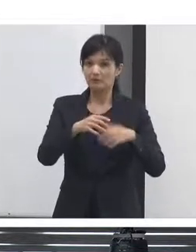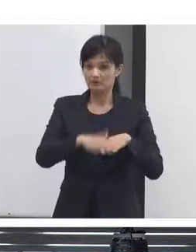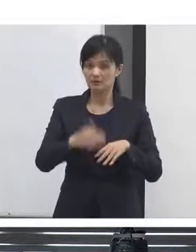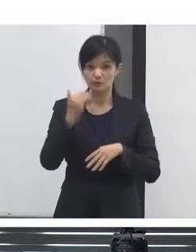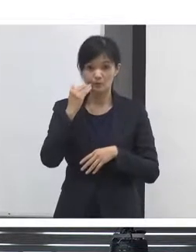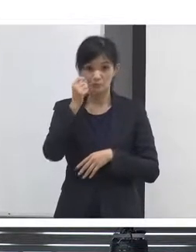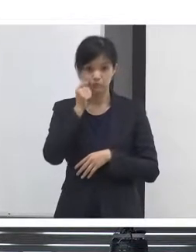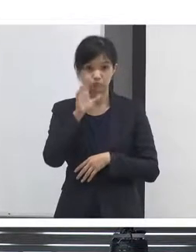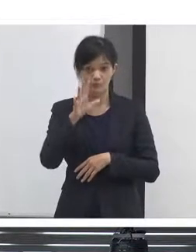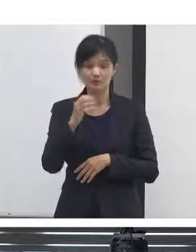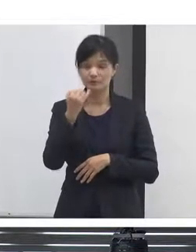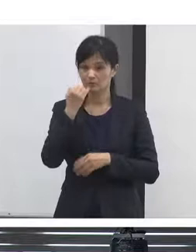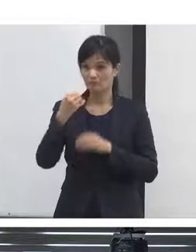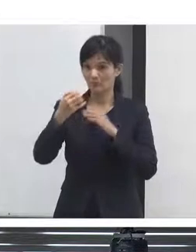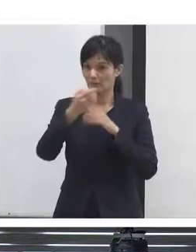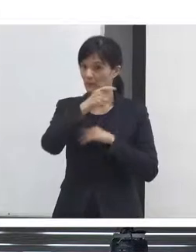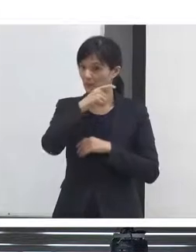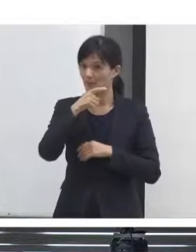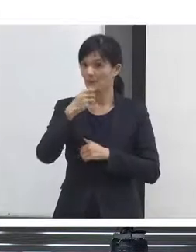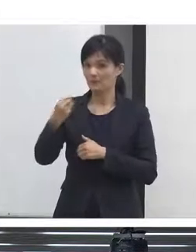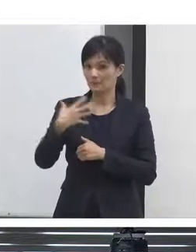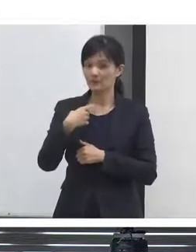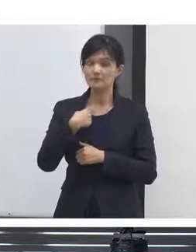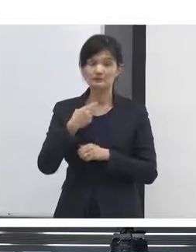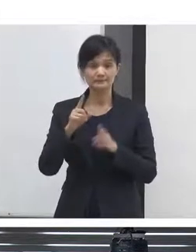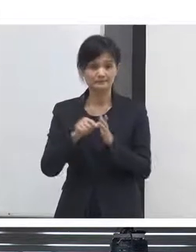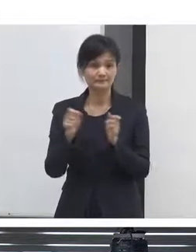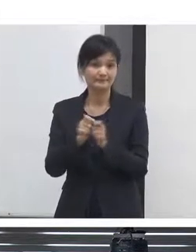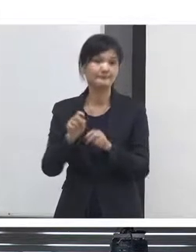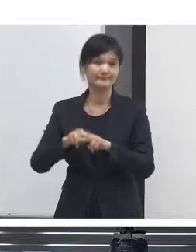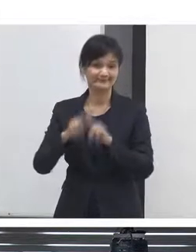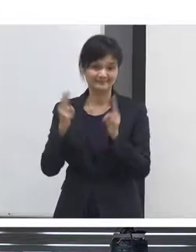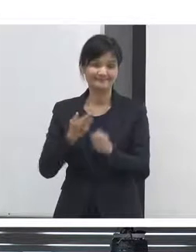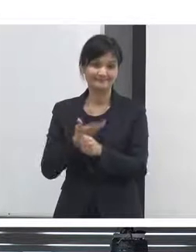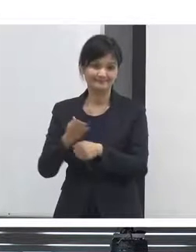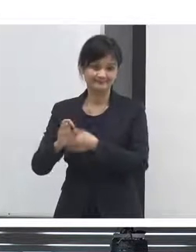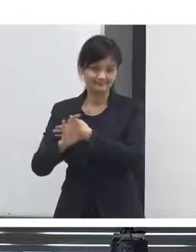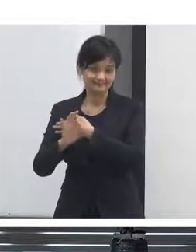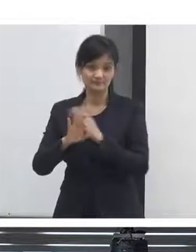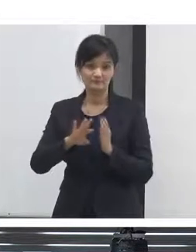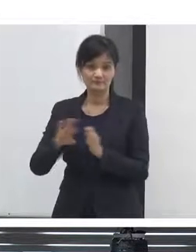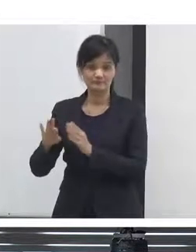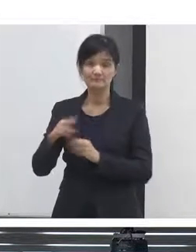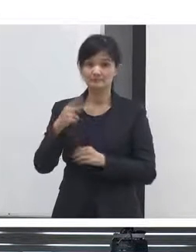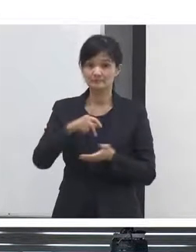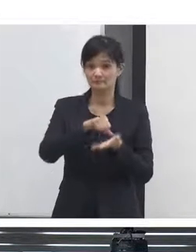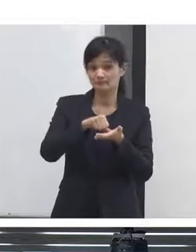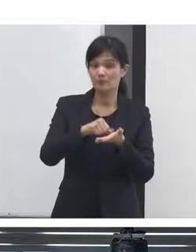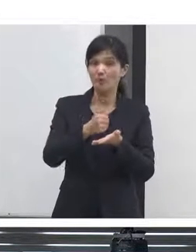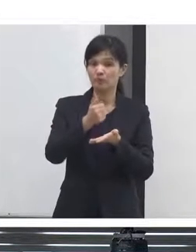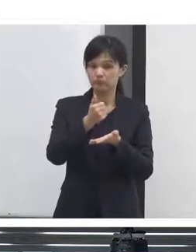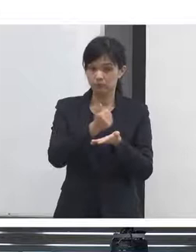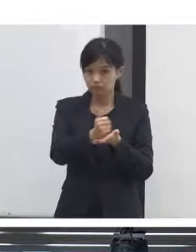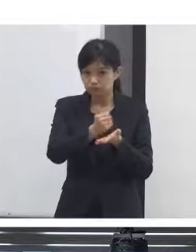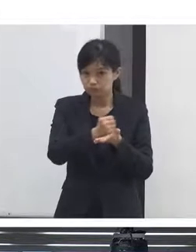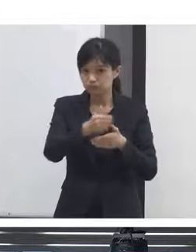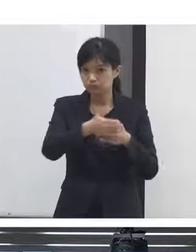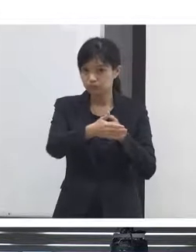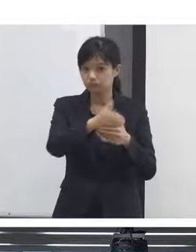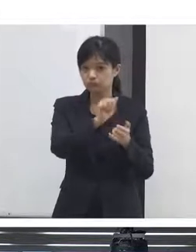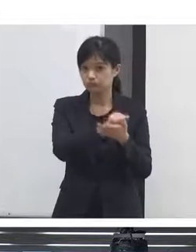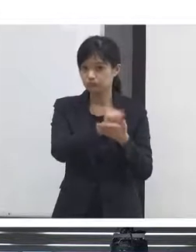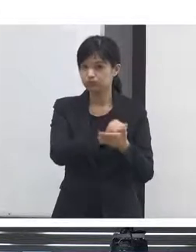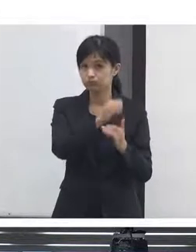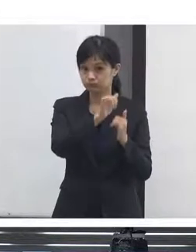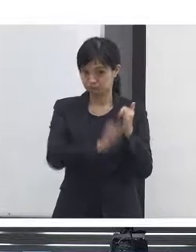哦。好，接下来是这一次新的部分，也就是说，产销履历已经有详细的履历资料，这详细的履历资料就是这个产品里面从头到